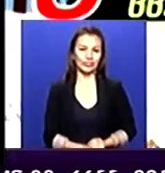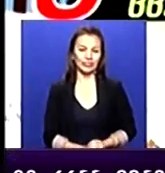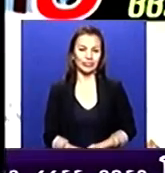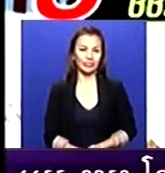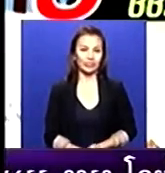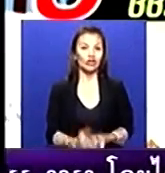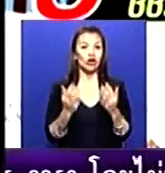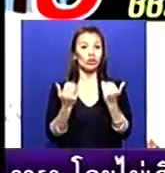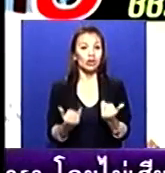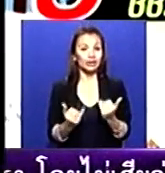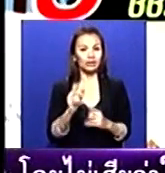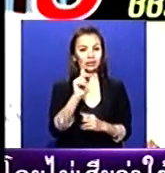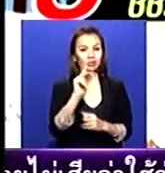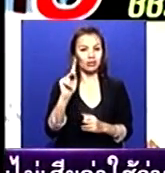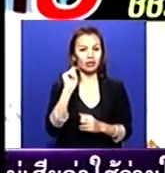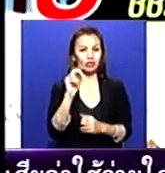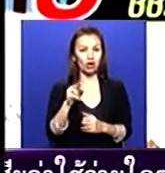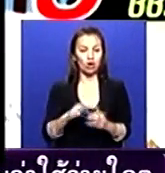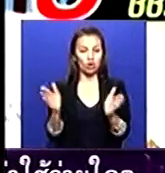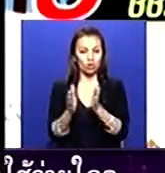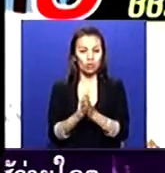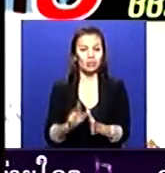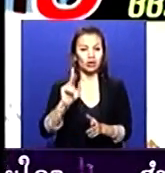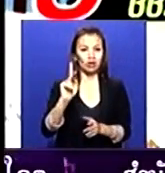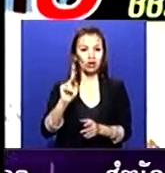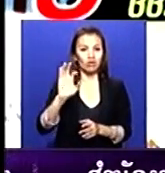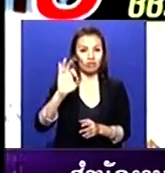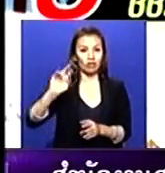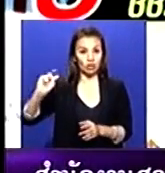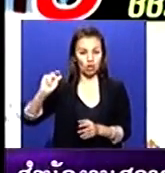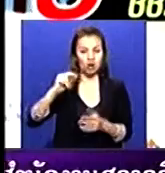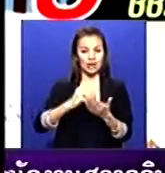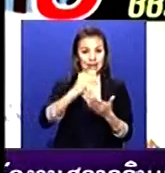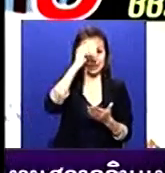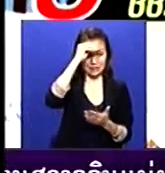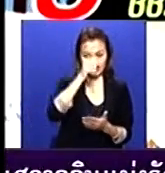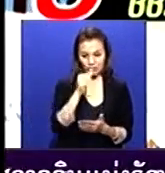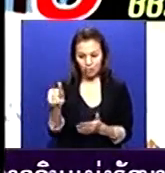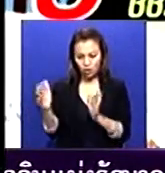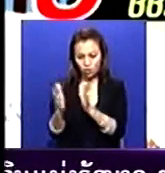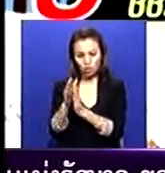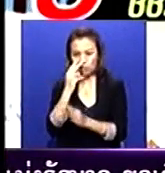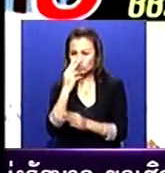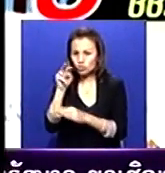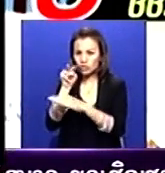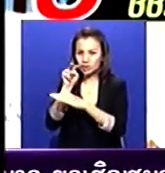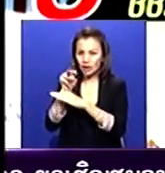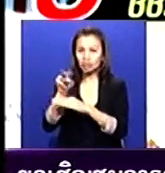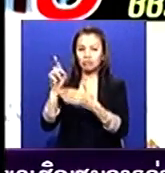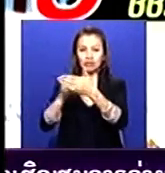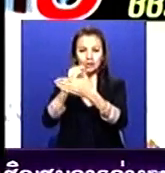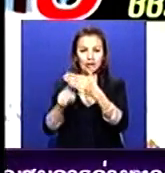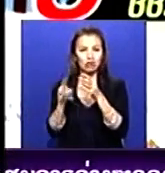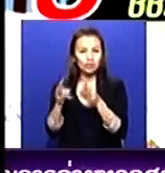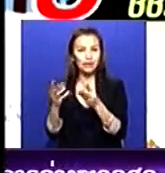โดยในวันนี้ค่ะกกต.ก็ร่วมกับกศน.ส่งนักศึกษาเข้าสังเกตการเลือกตั้งนะคะขณะที่กรุงเทพมหานครนะคะก็เตรียมทดสอบ